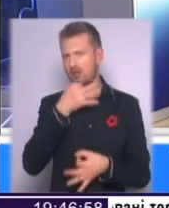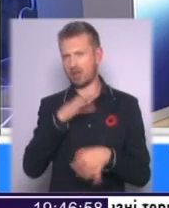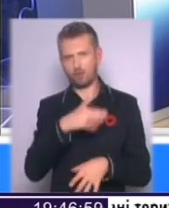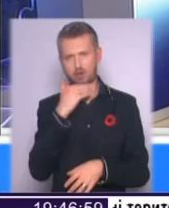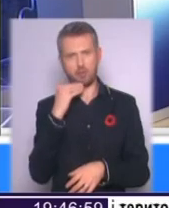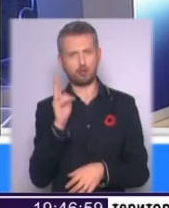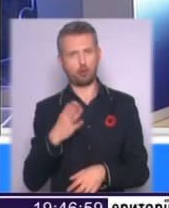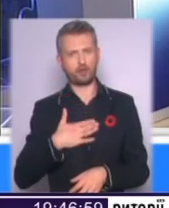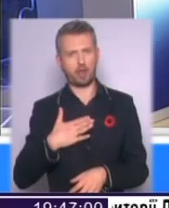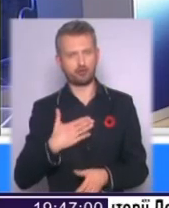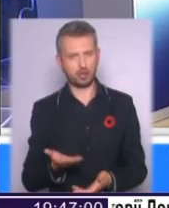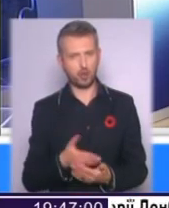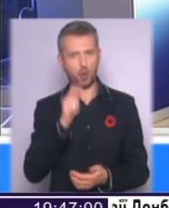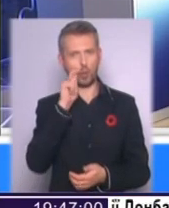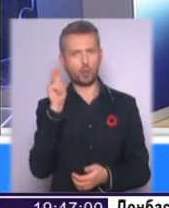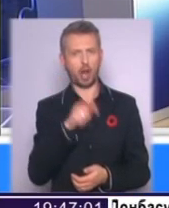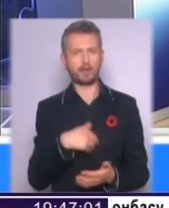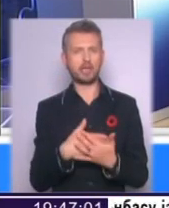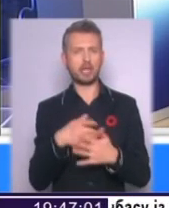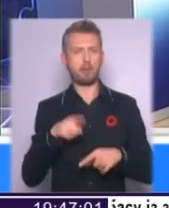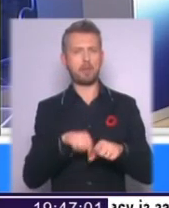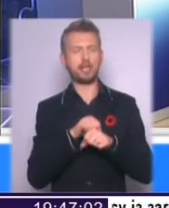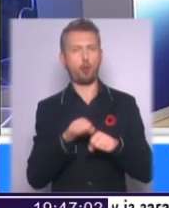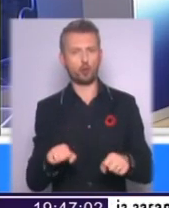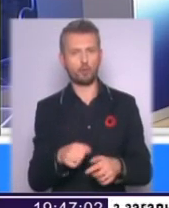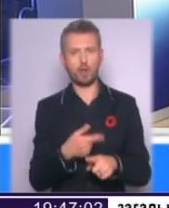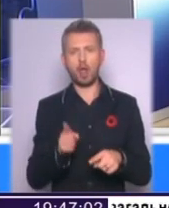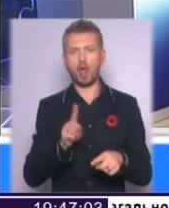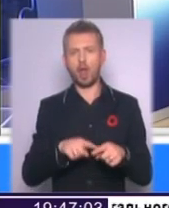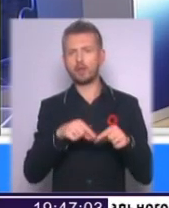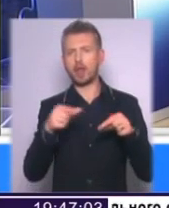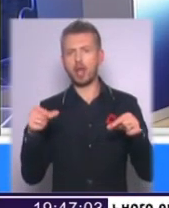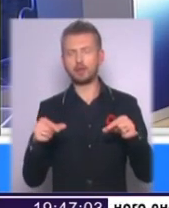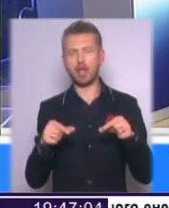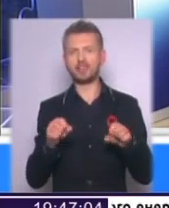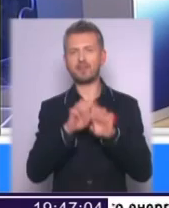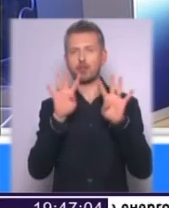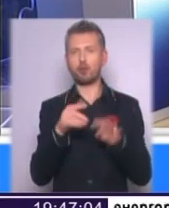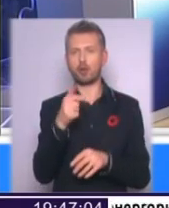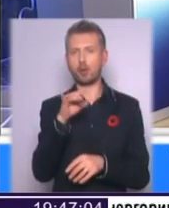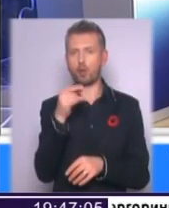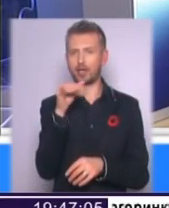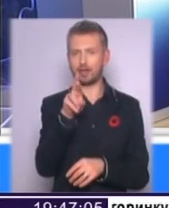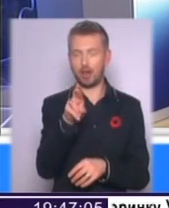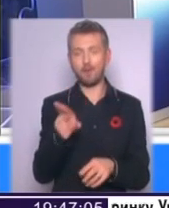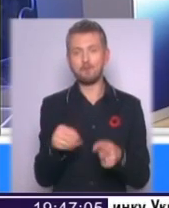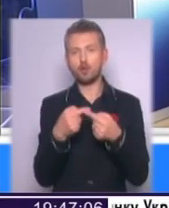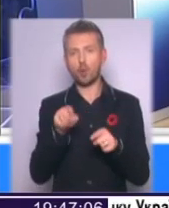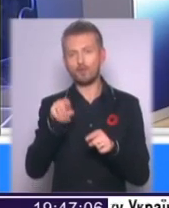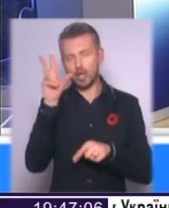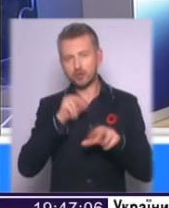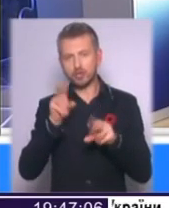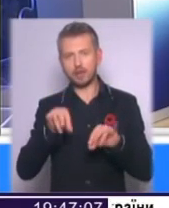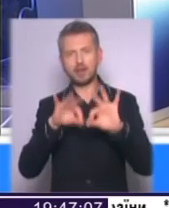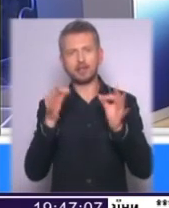з наших українських типа патріотів. Це лента Святого Георгія. По-другому, вона ж читається